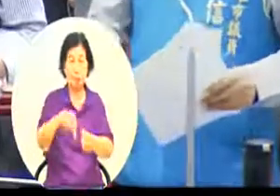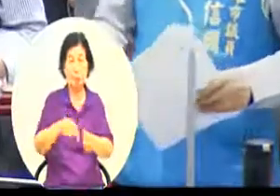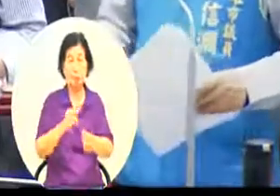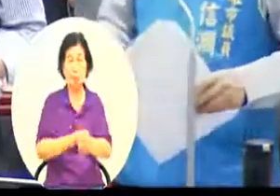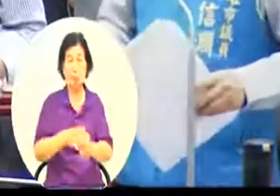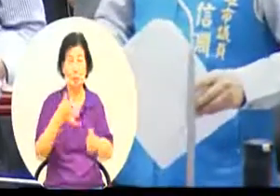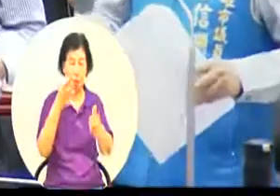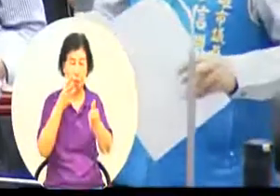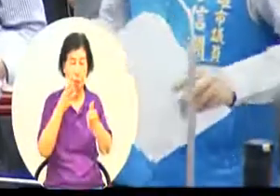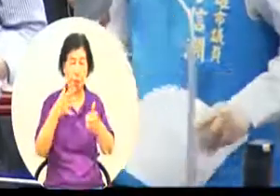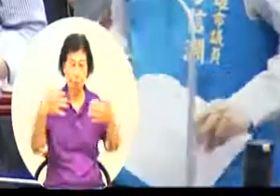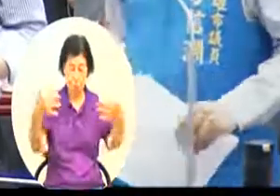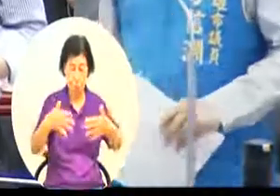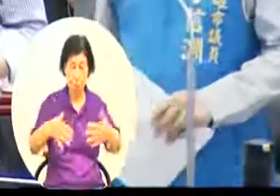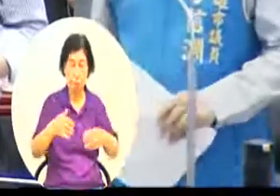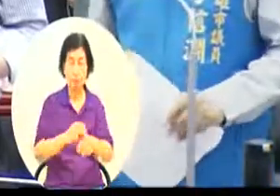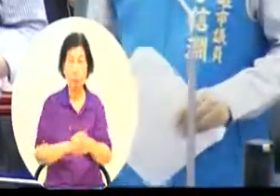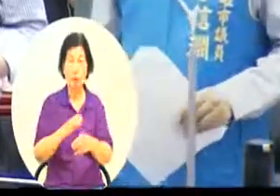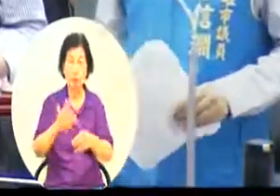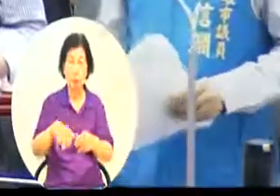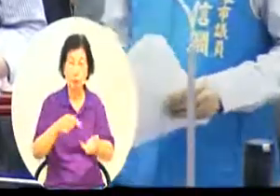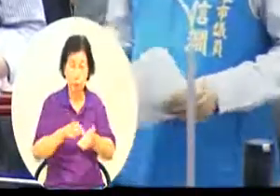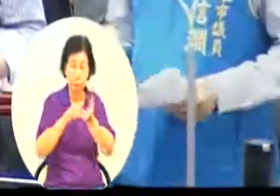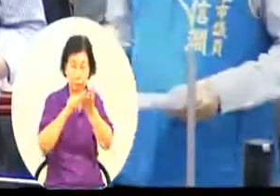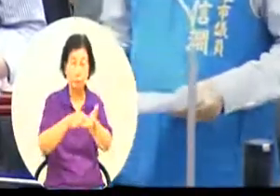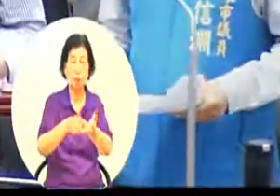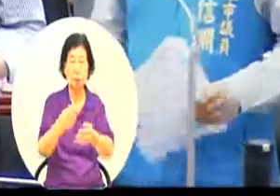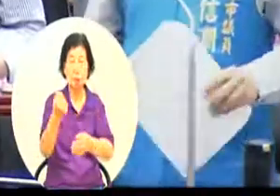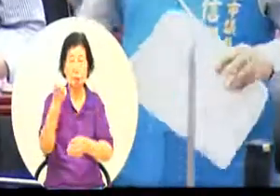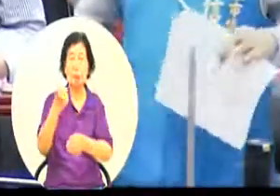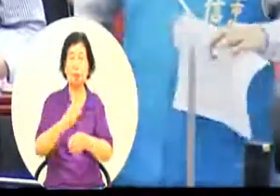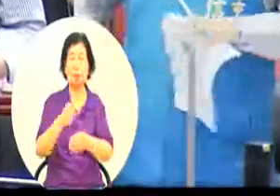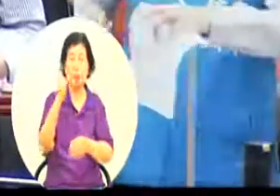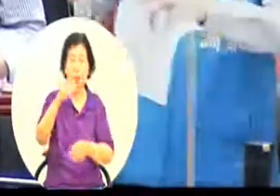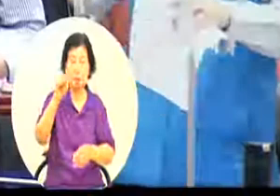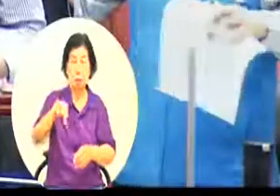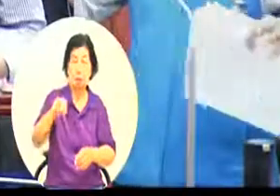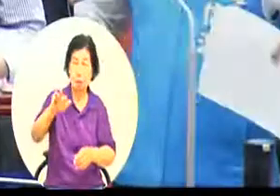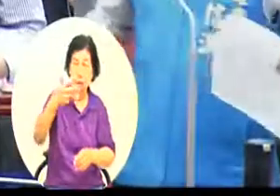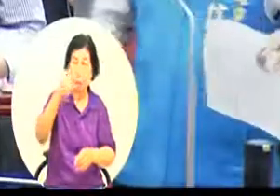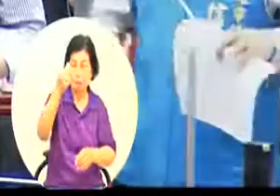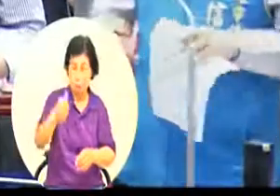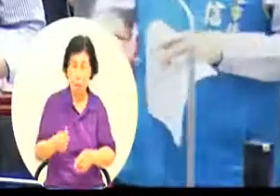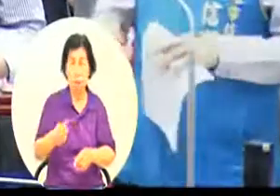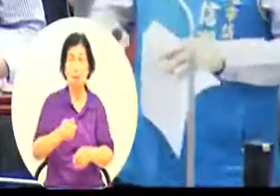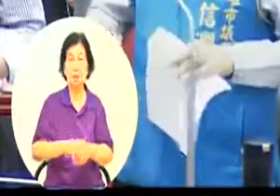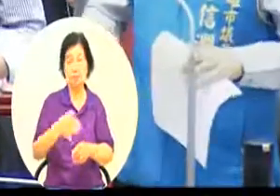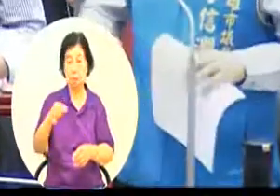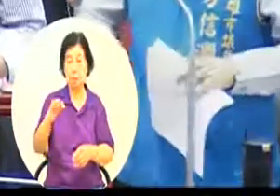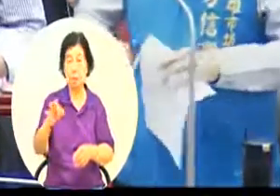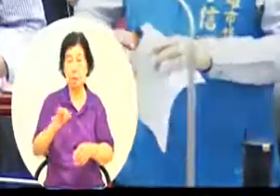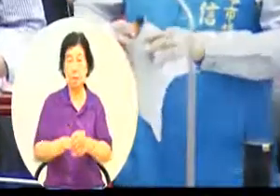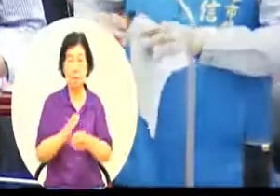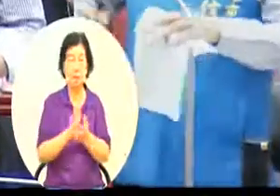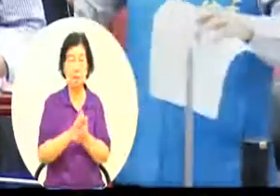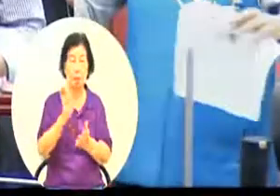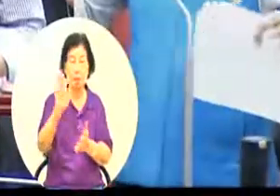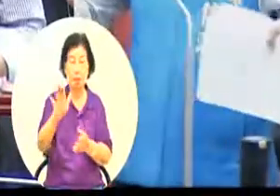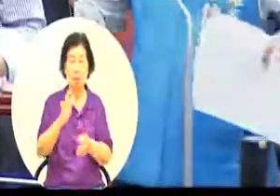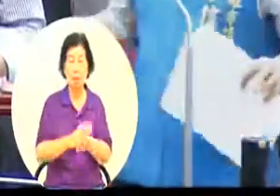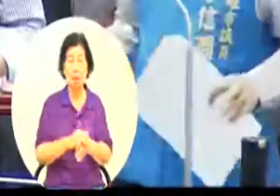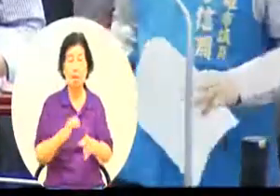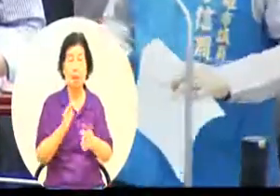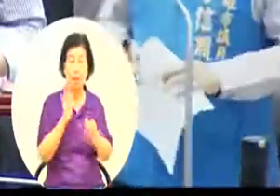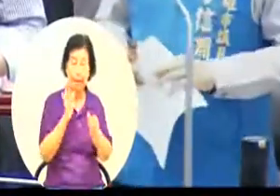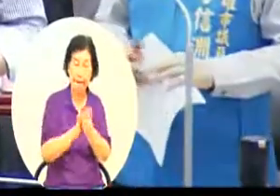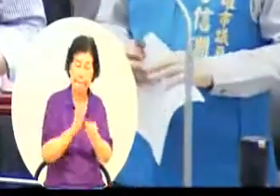多东西我们争取了1800亿的一个捷运经费嘛，啊，这个暂停未来的一个开发，等于是未来就要把